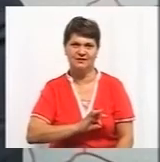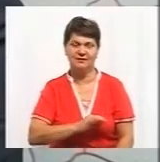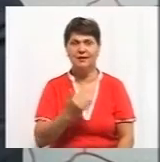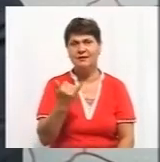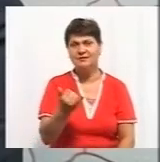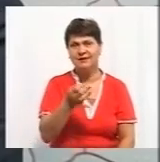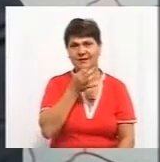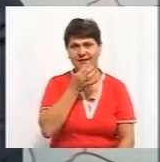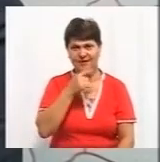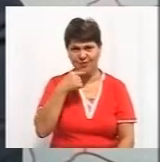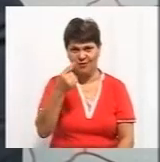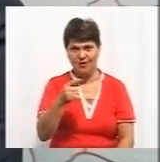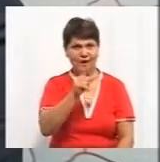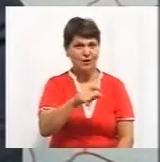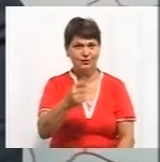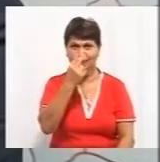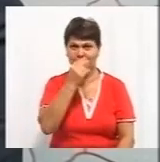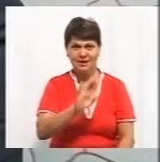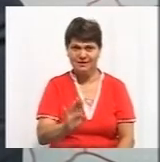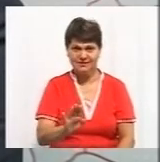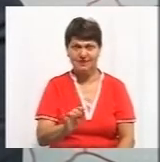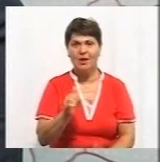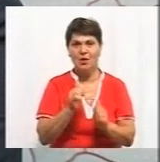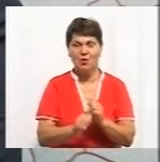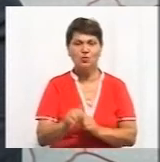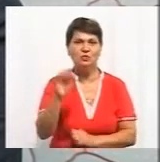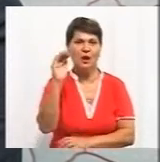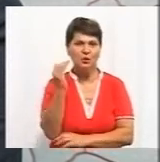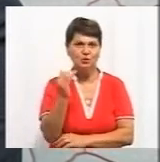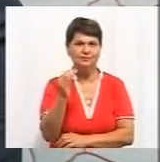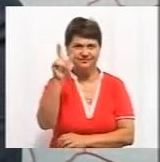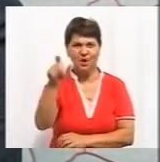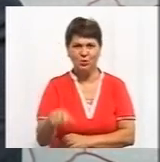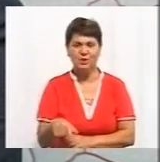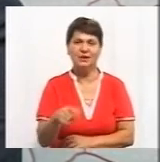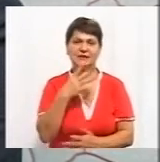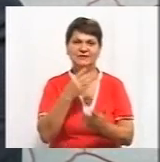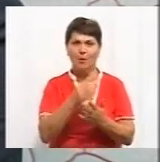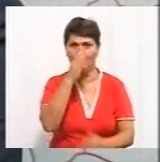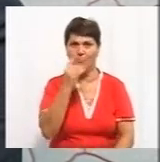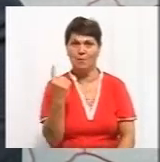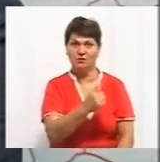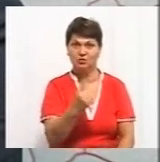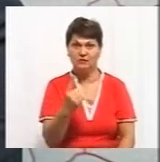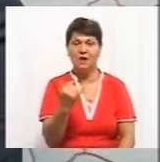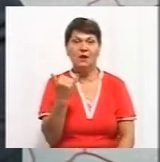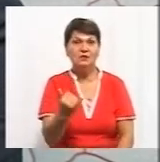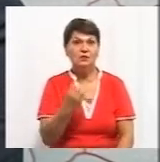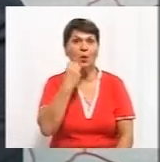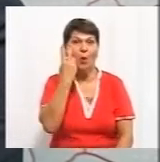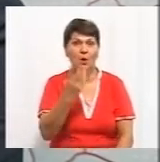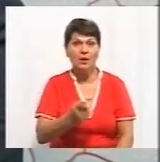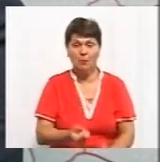рано говорити, тому що люди ще не звикли. Кожна людина десь добралася своїм маршрутом. І сьогодні вже, коли появився